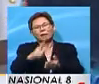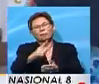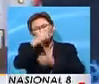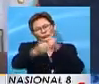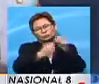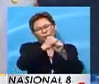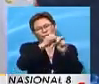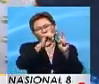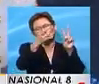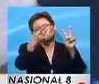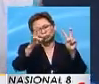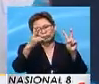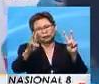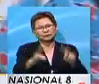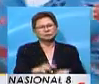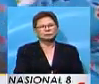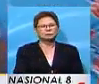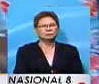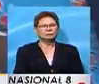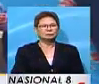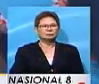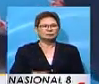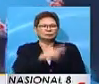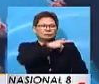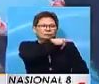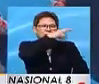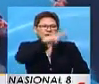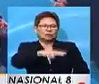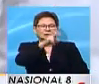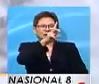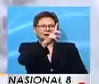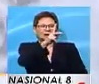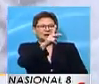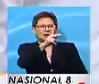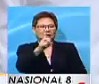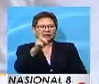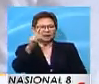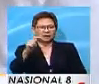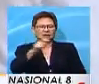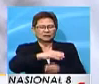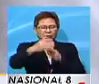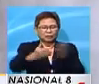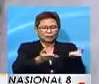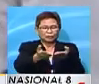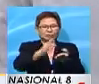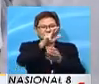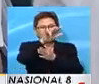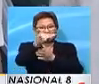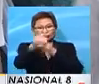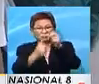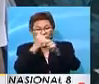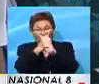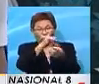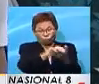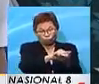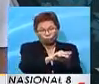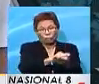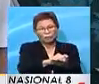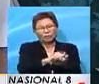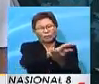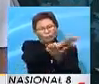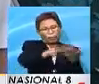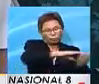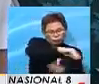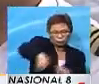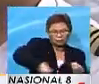tahun 2017 pelucutan tauliah ktd kepah yang telah berkhidmat selama 36 tahun itu antara pelan